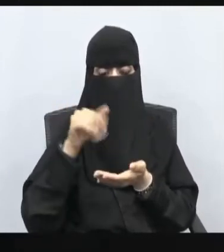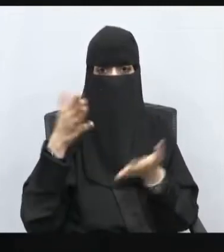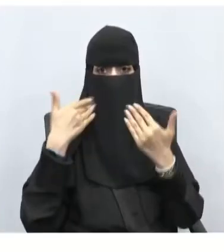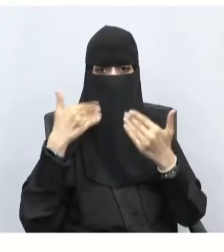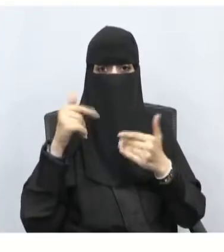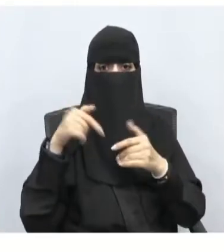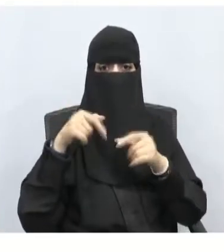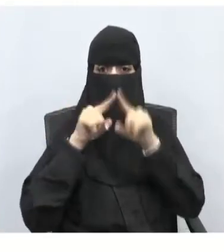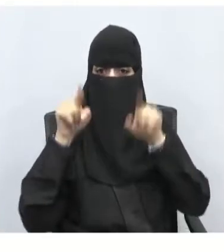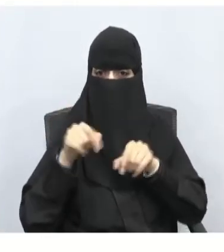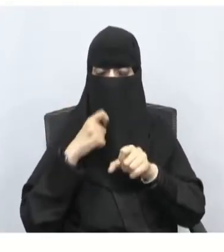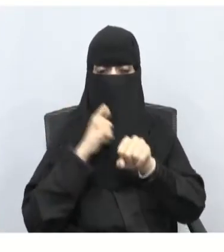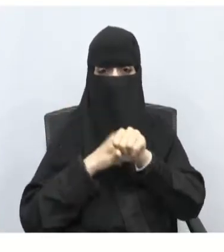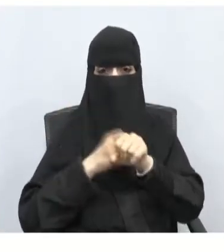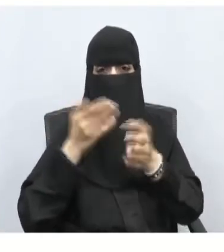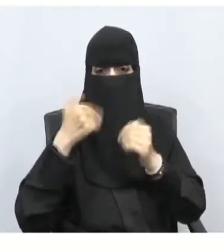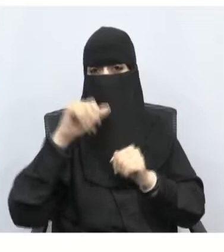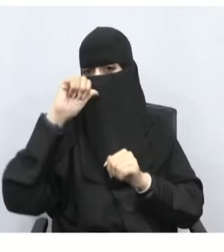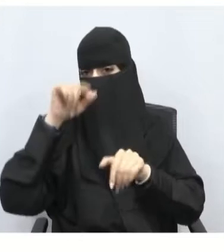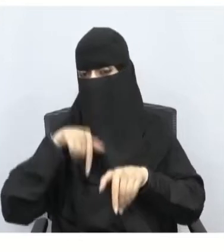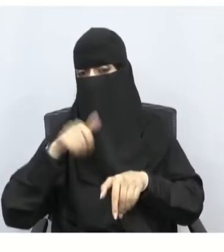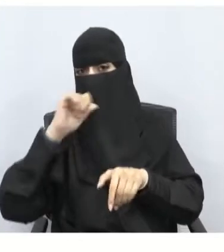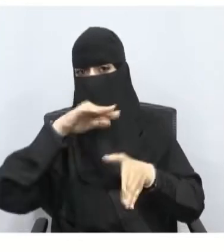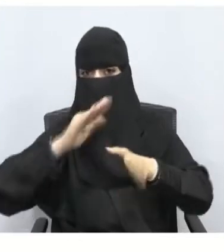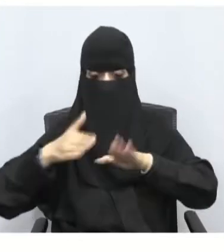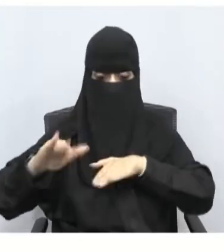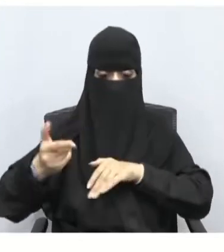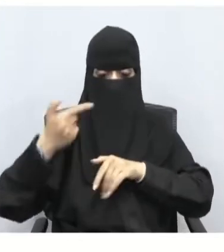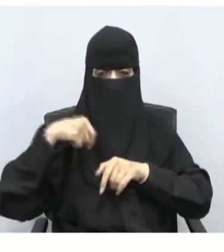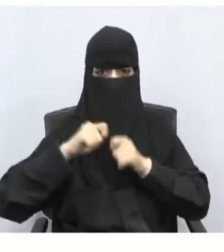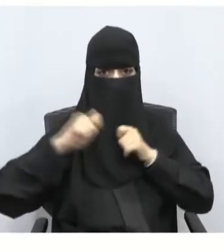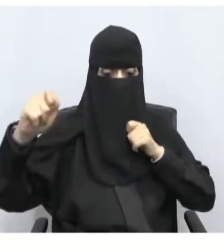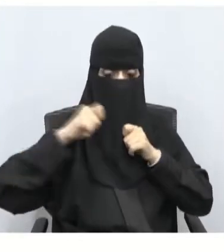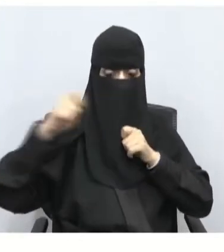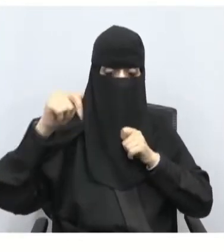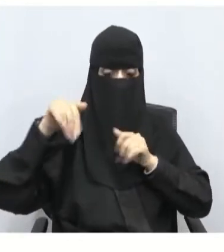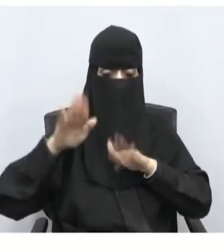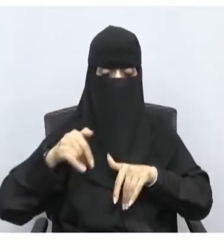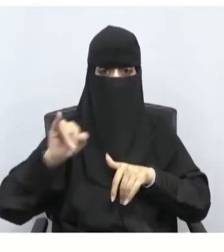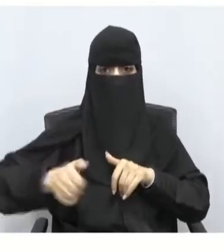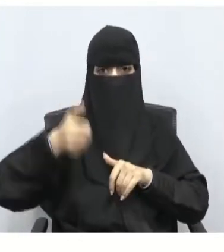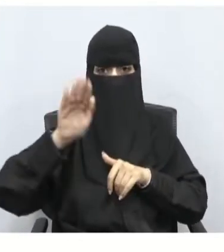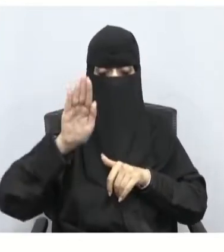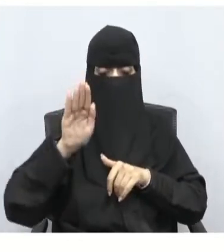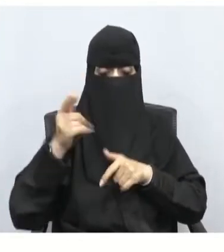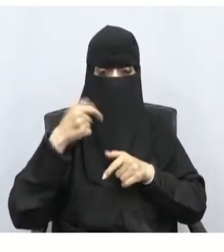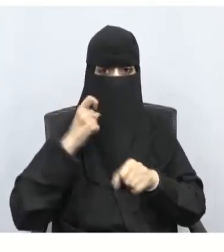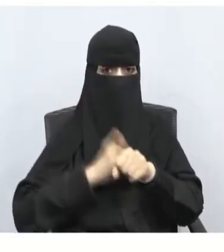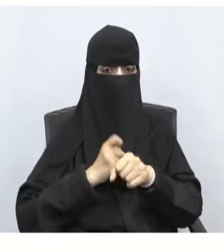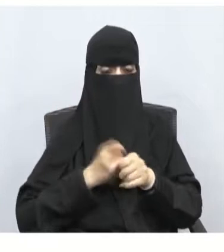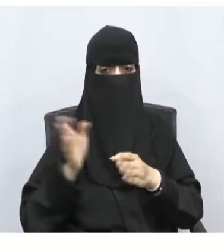والزجاج والفولاذ والماء وماء البحر والمطاط والماس